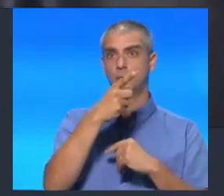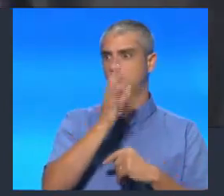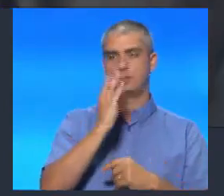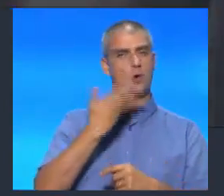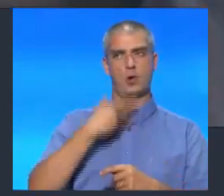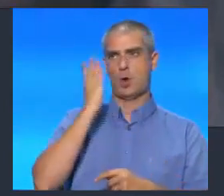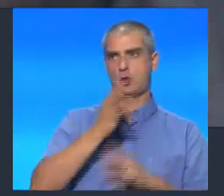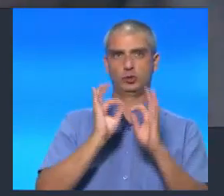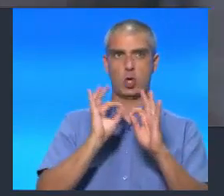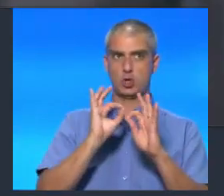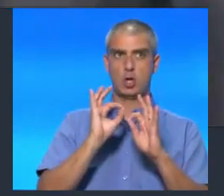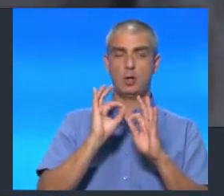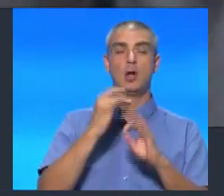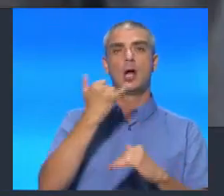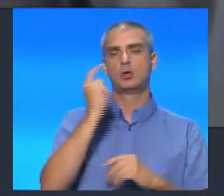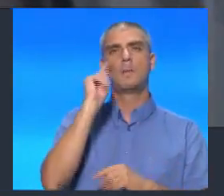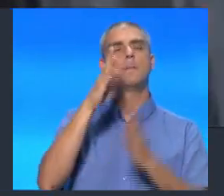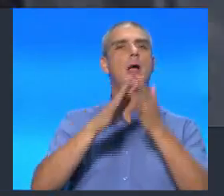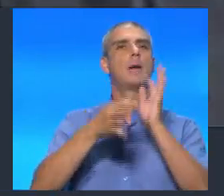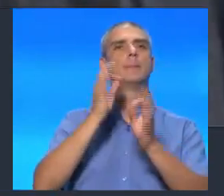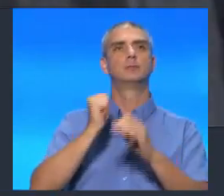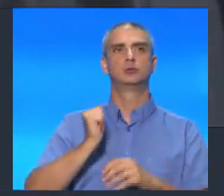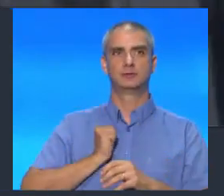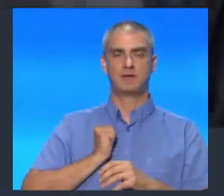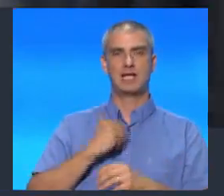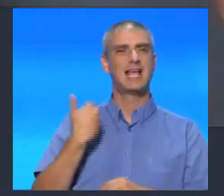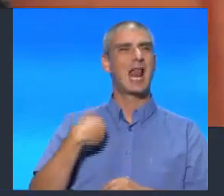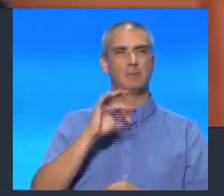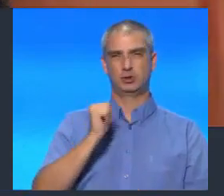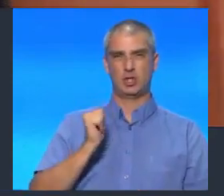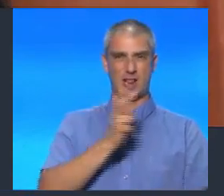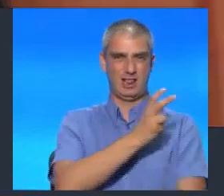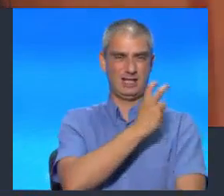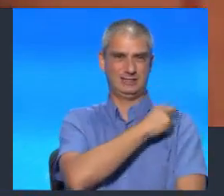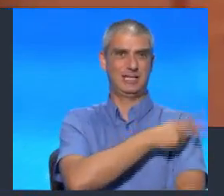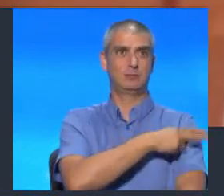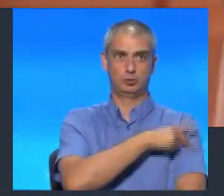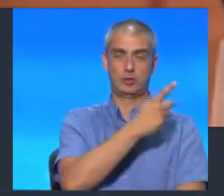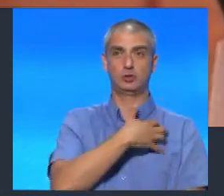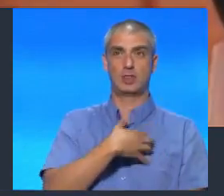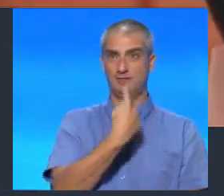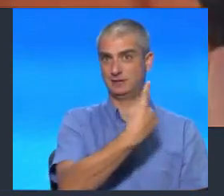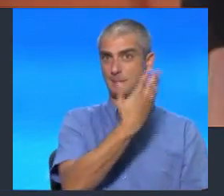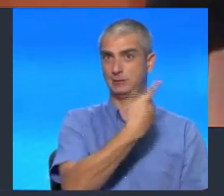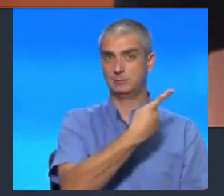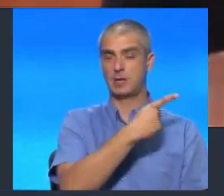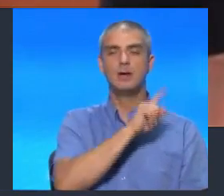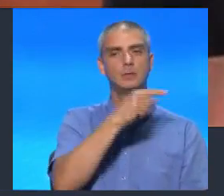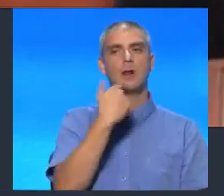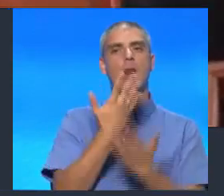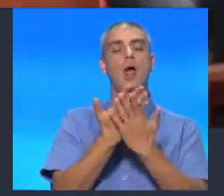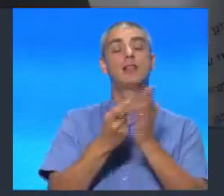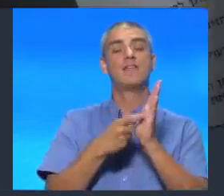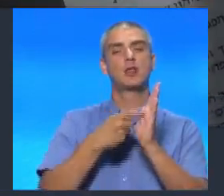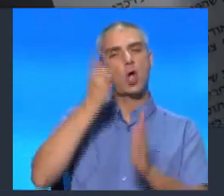דינו. היום הגיע לבית המשפט הצבאי אל מנתו של מזרחי, הדס, שנפצעה בפיגוע, להעיד ולדרוש עונש